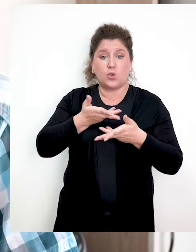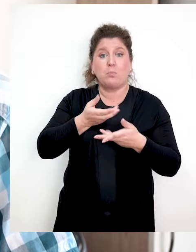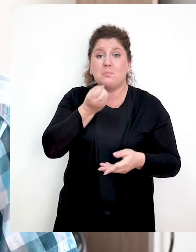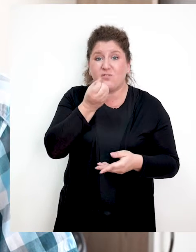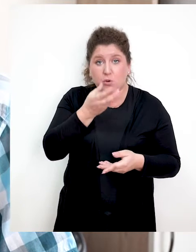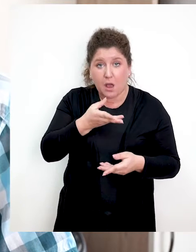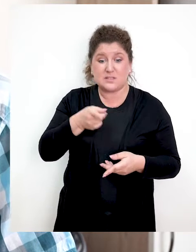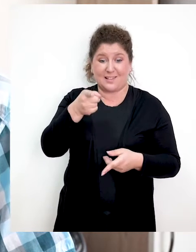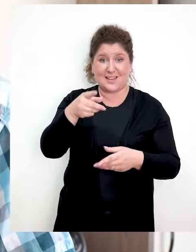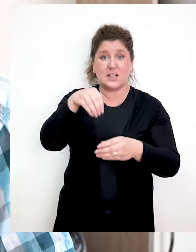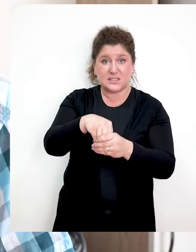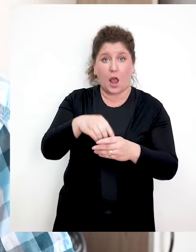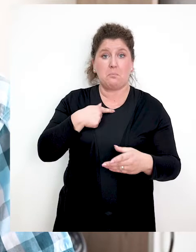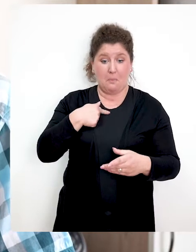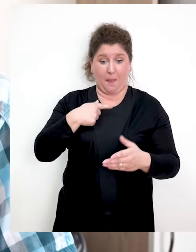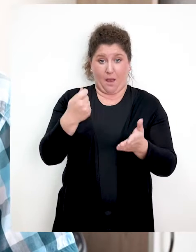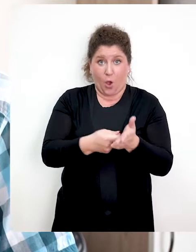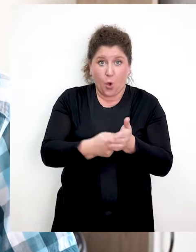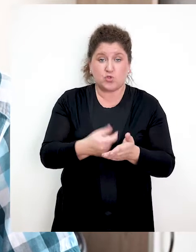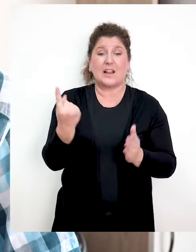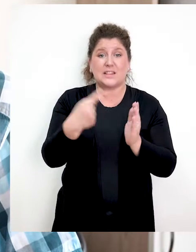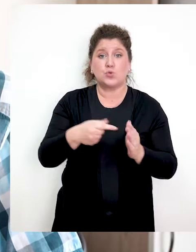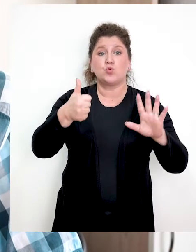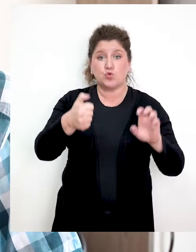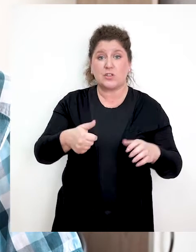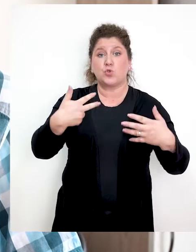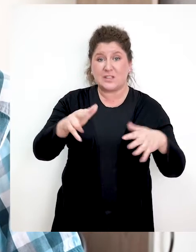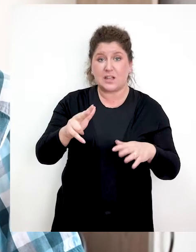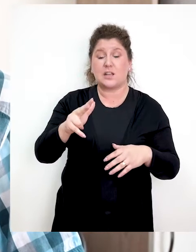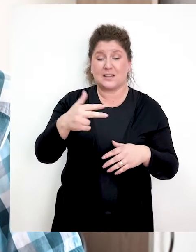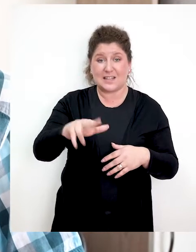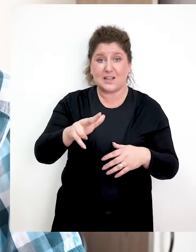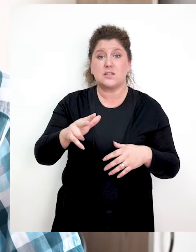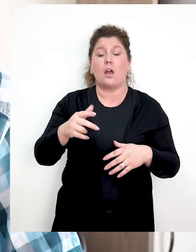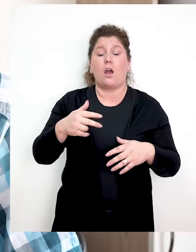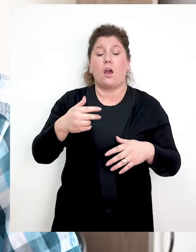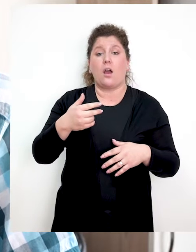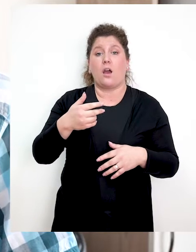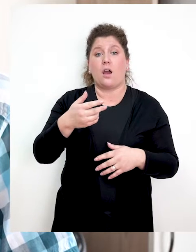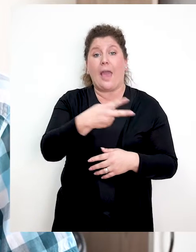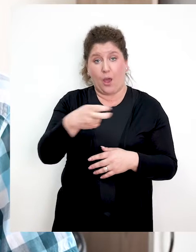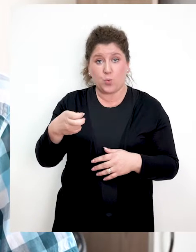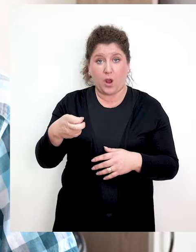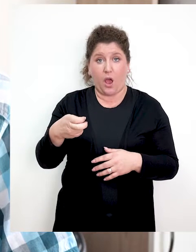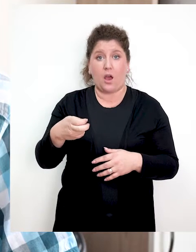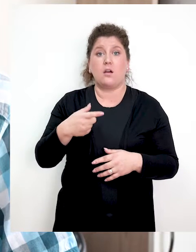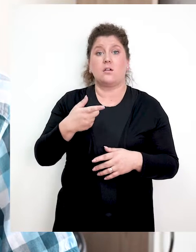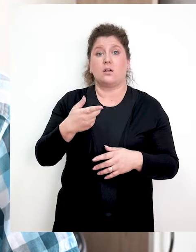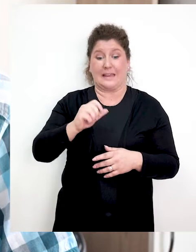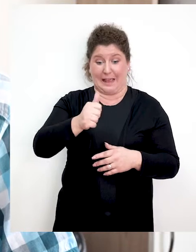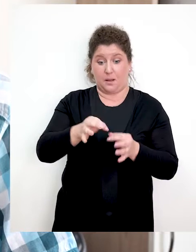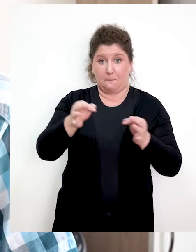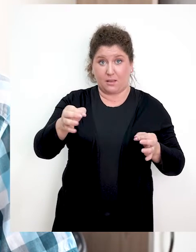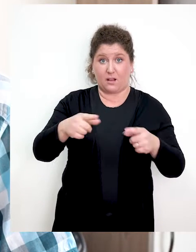koštao 1613, evo da budemo precizni, 1613 eura po kvadratu, naravno da mi se